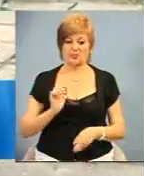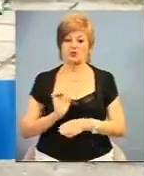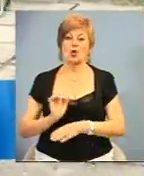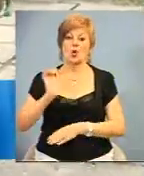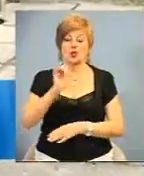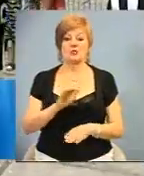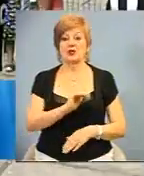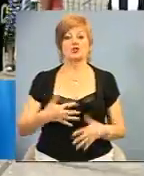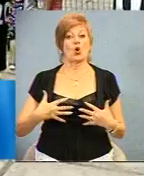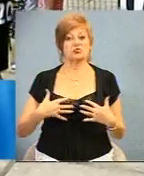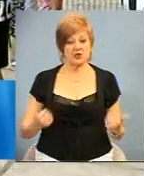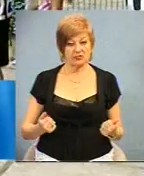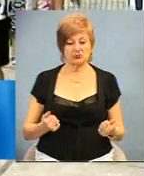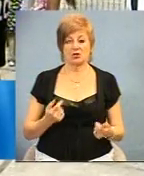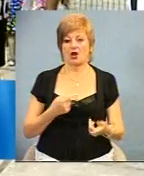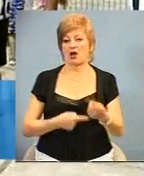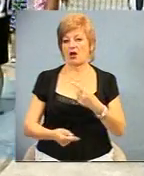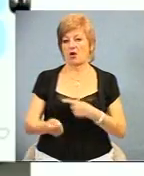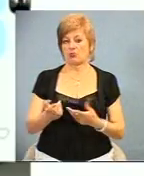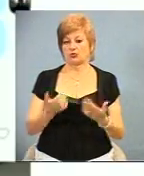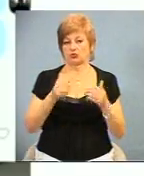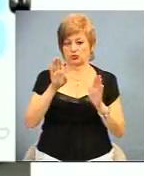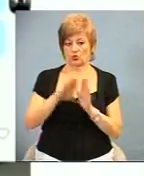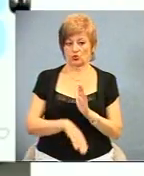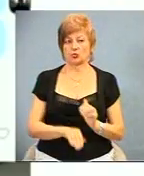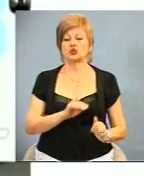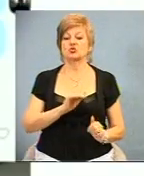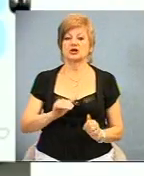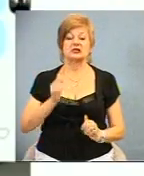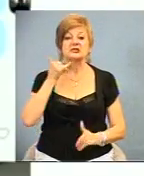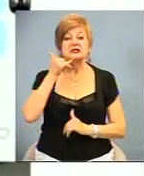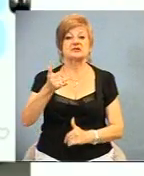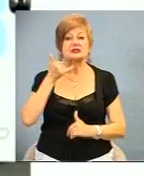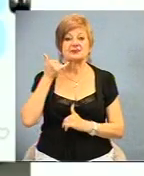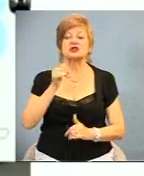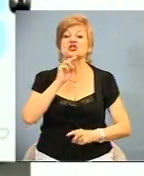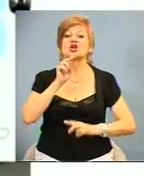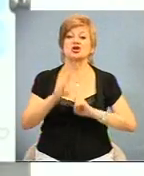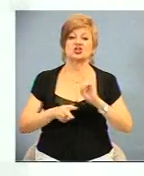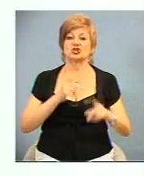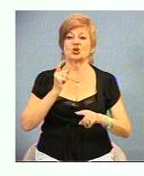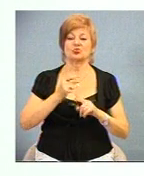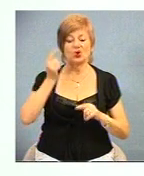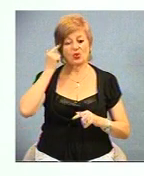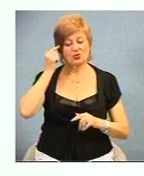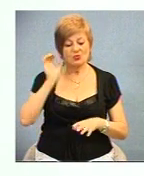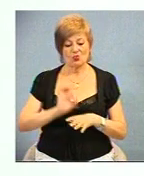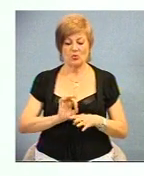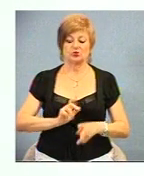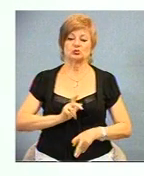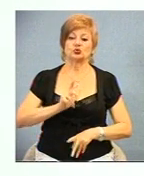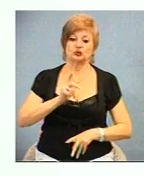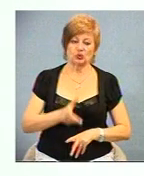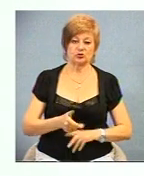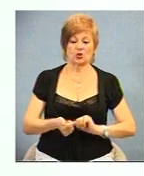на оздоровлення. Отримали зворотній ефект. Батьки, яким діти почали телефонувати зі скаргами на гострий головний біль та нудоту,